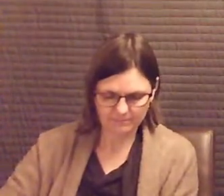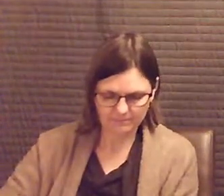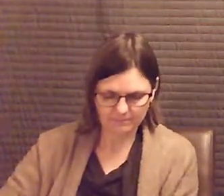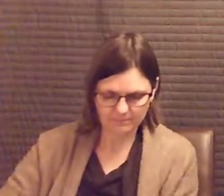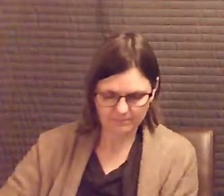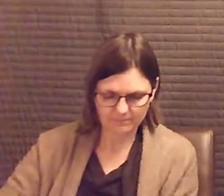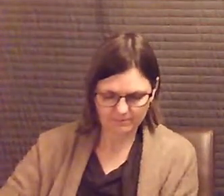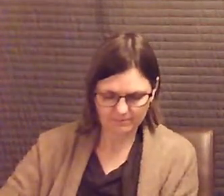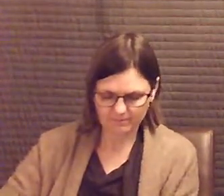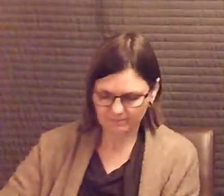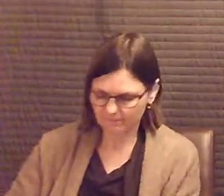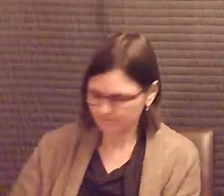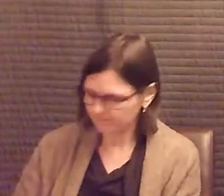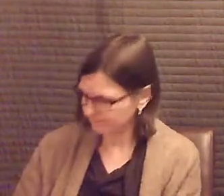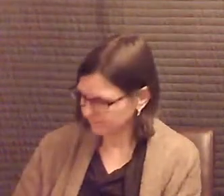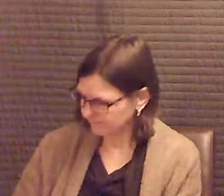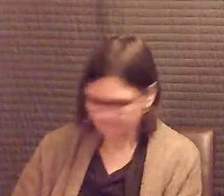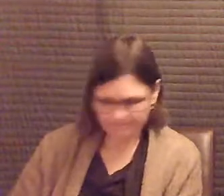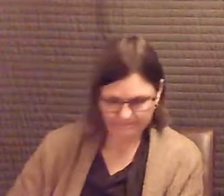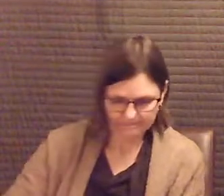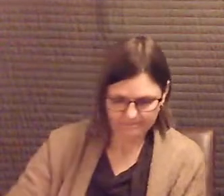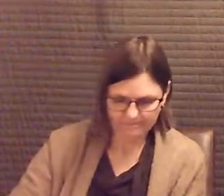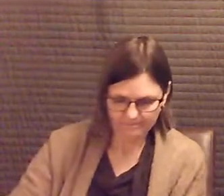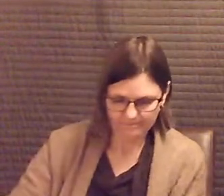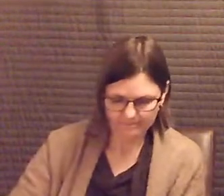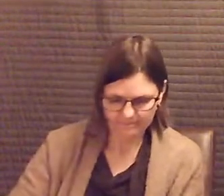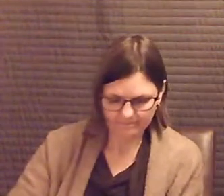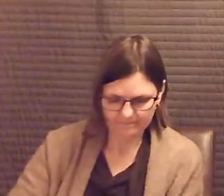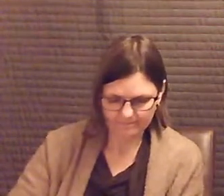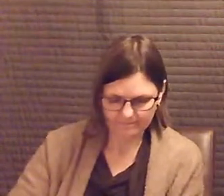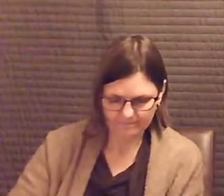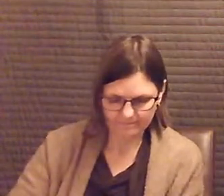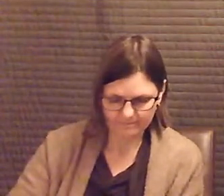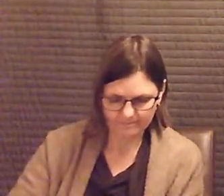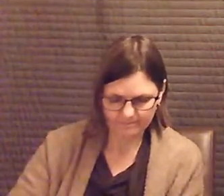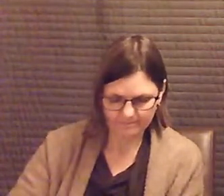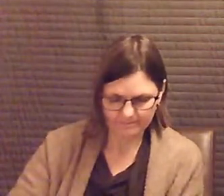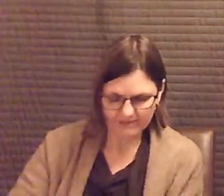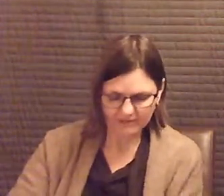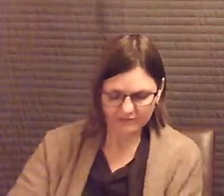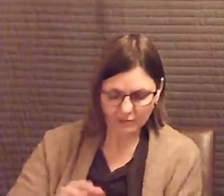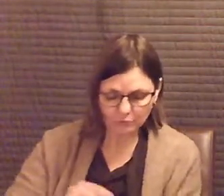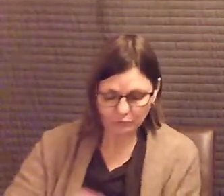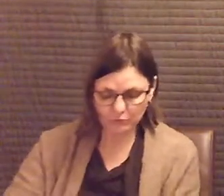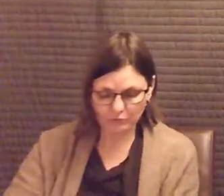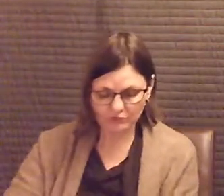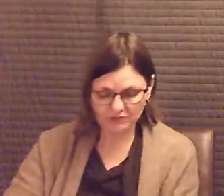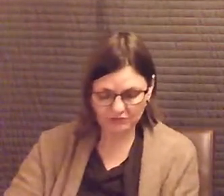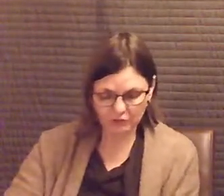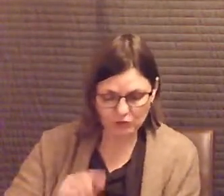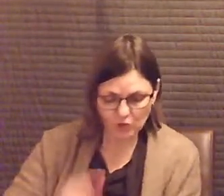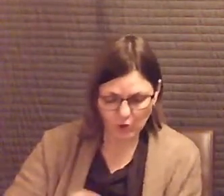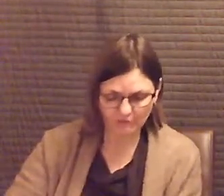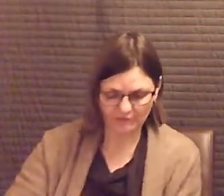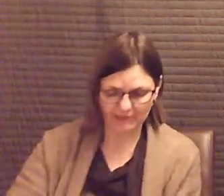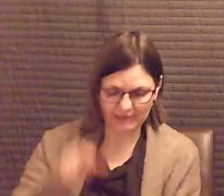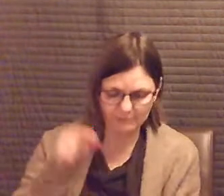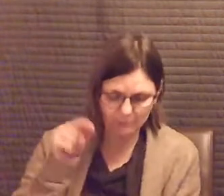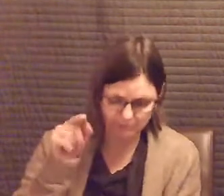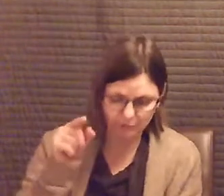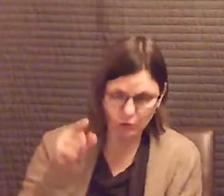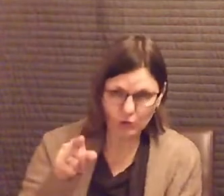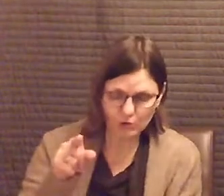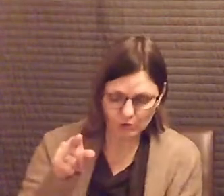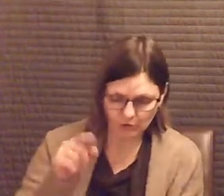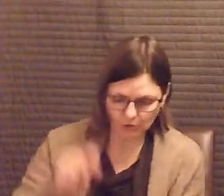you and i die van haar familie in the parting van de living naar syrie toevoegen dat er nooit in